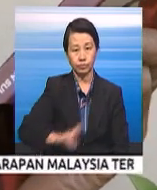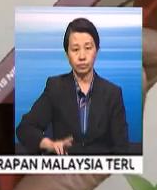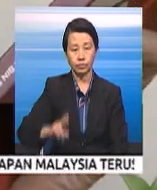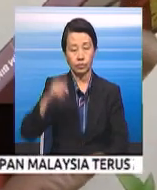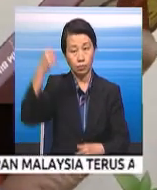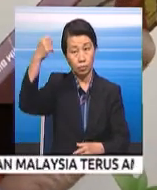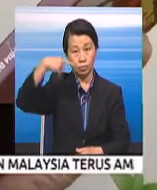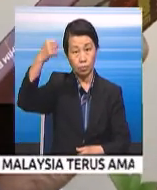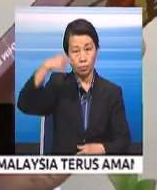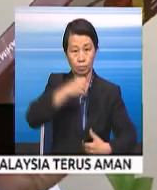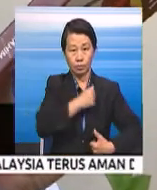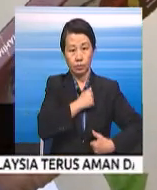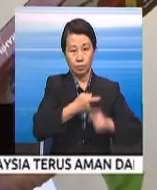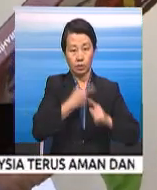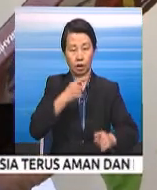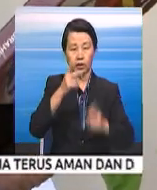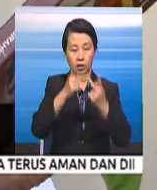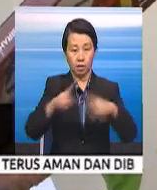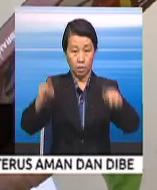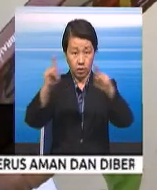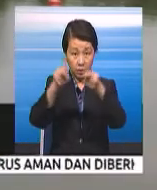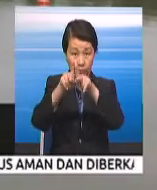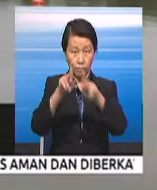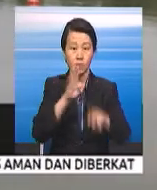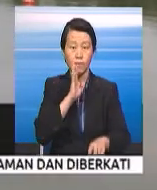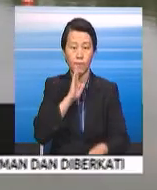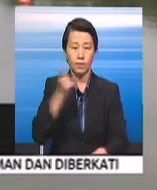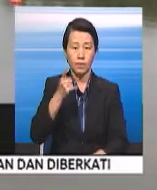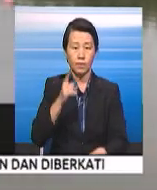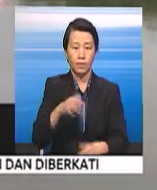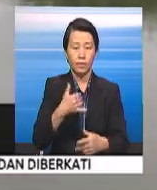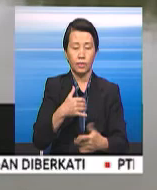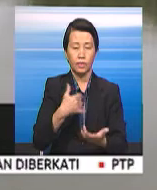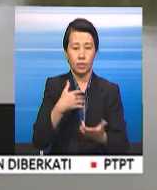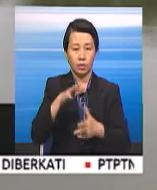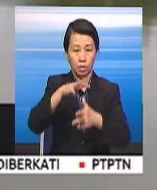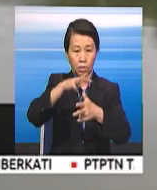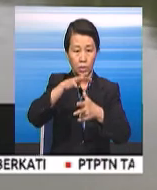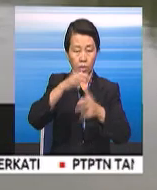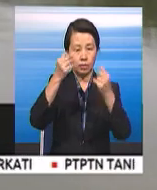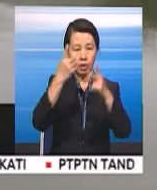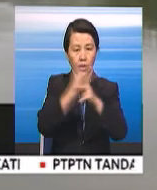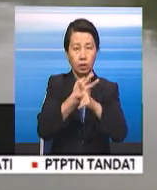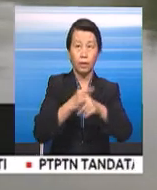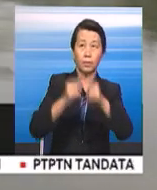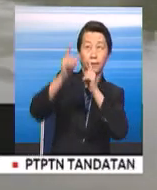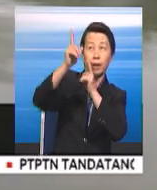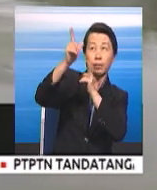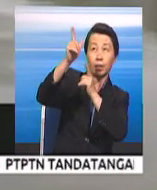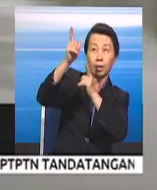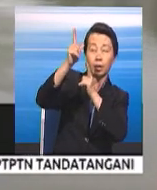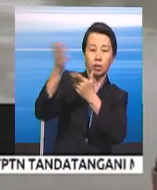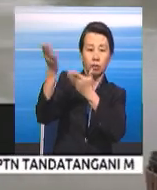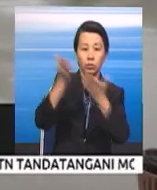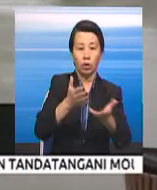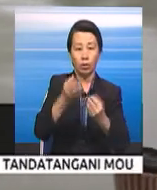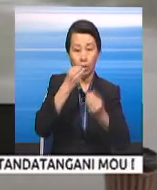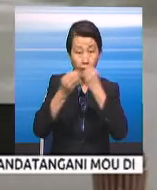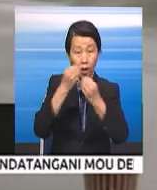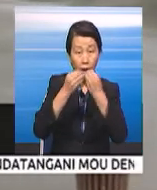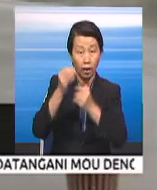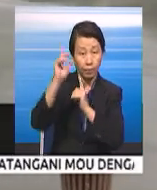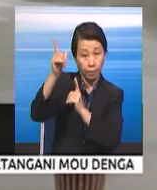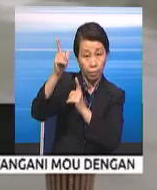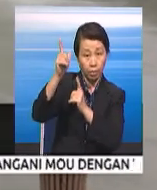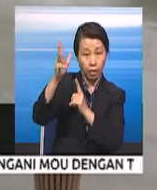yang berasal dari Kuala Kangsar berkata, helikopternya pernah beberapa kali ditembak ketika membawa bekalan makanan